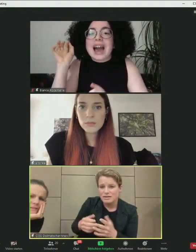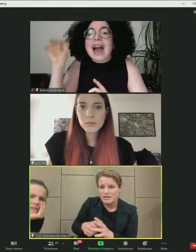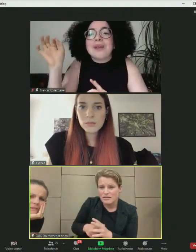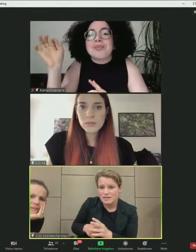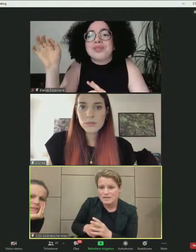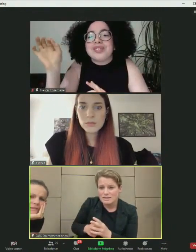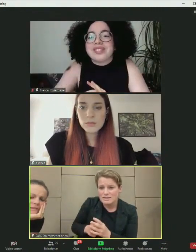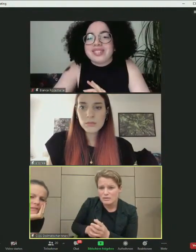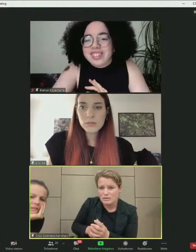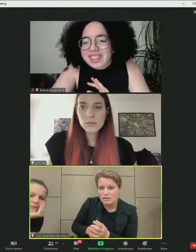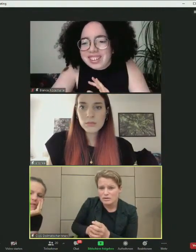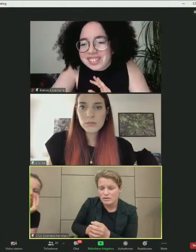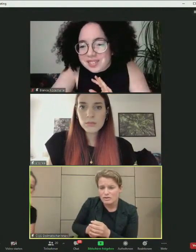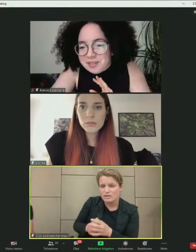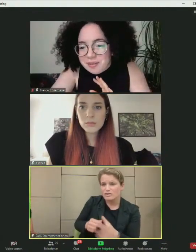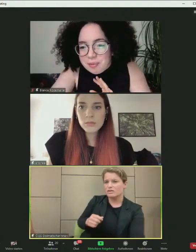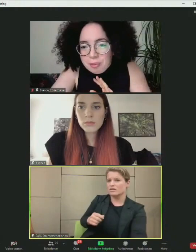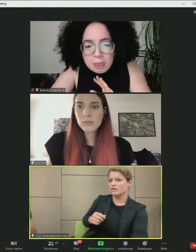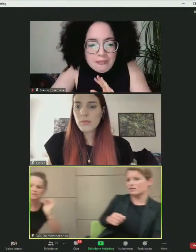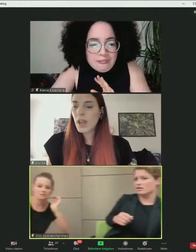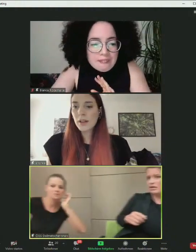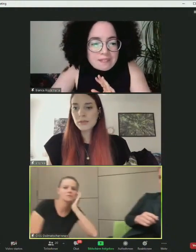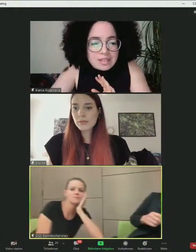Im Internet haben wir das gesehen, oder?